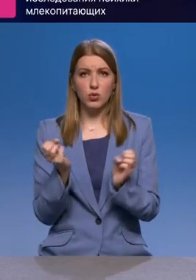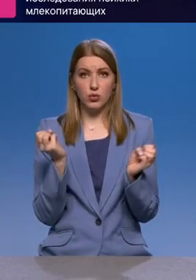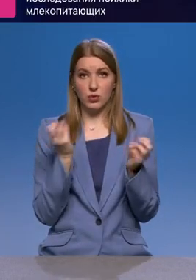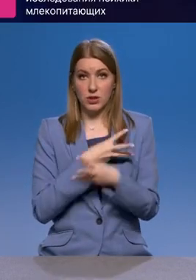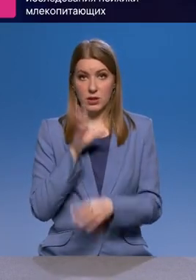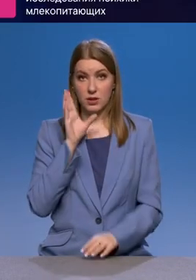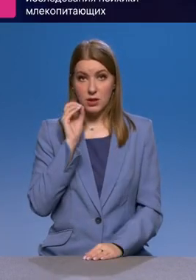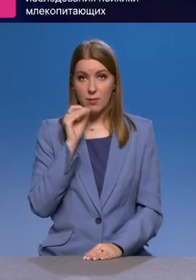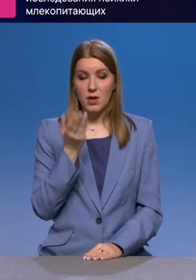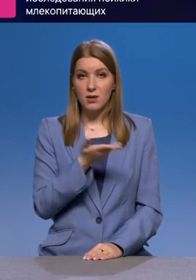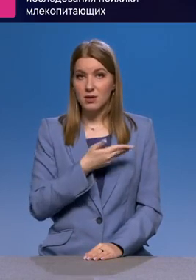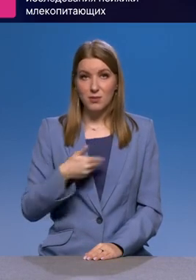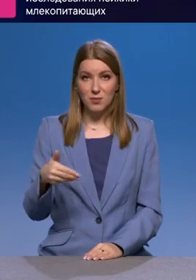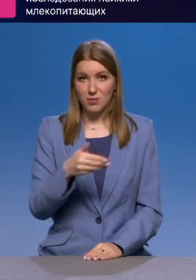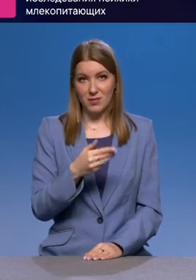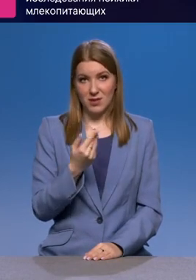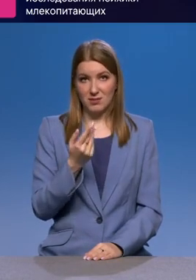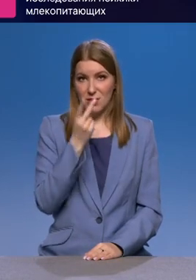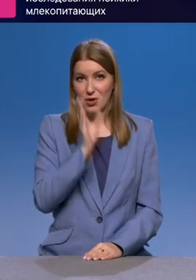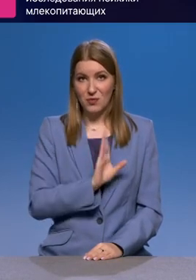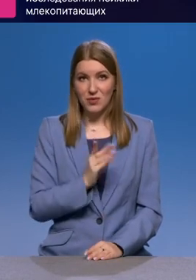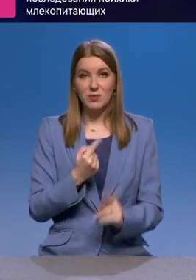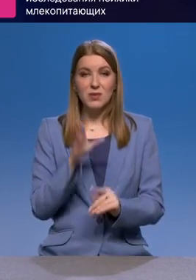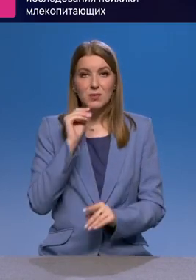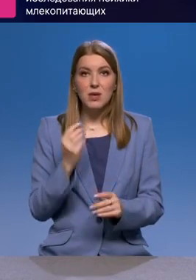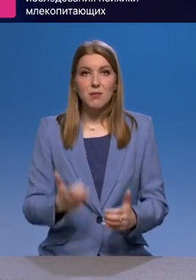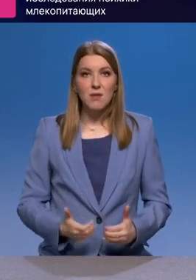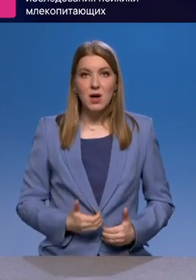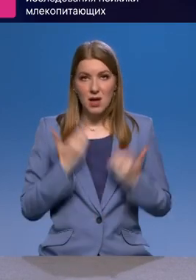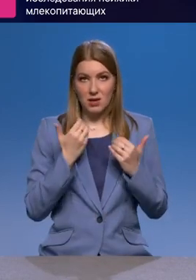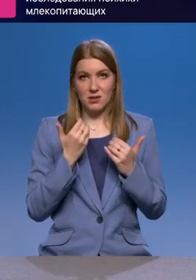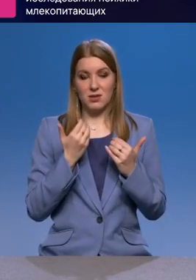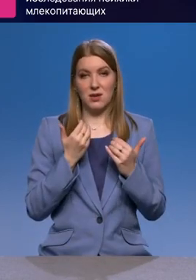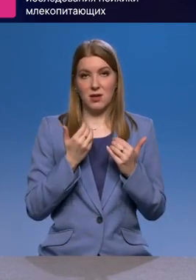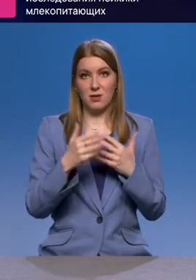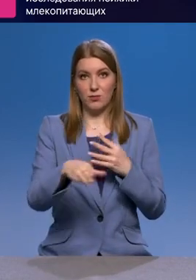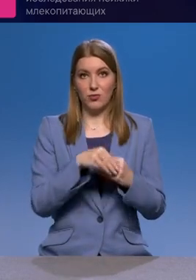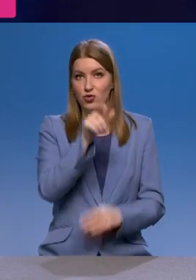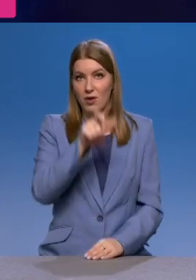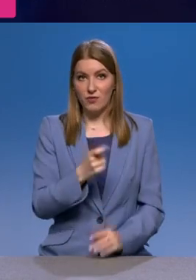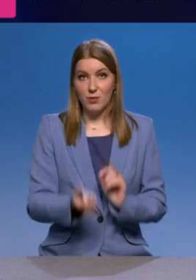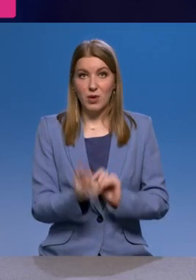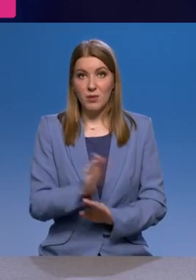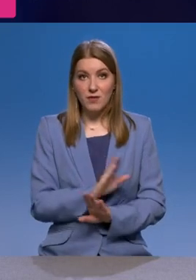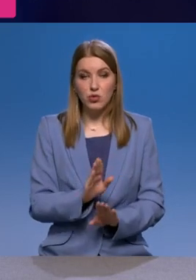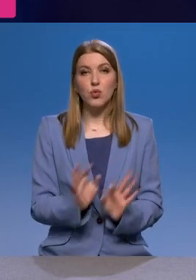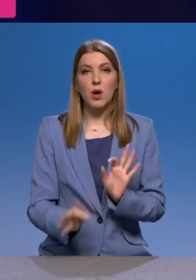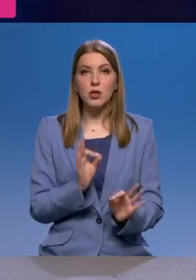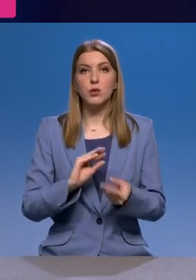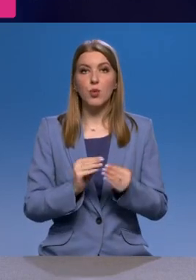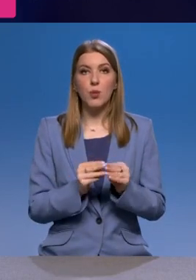вами вряд ли когда-нибудь увидим. Они боятся и избегают человека. И, конечно, одинаково решать с ними проблему